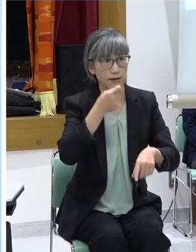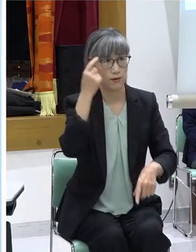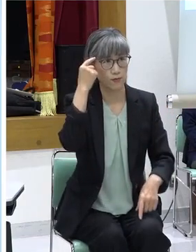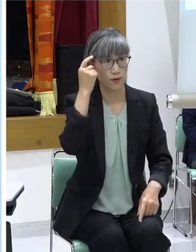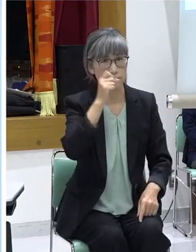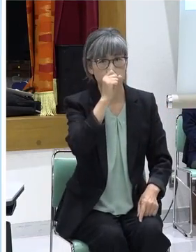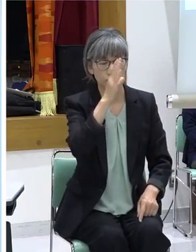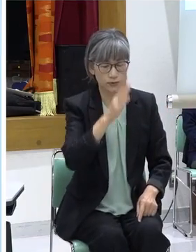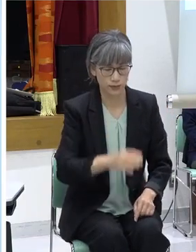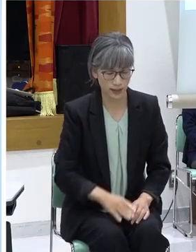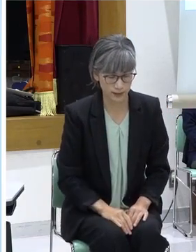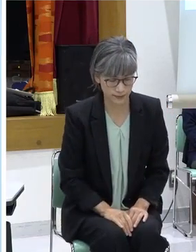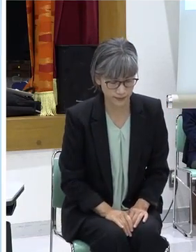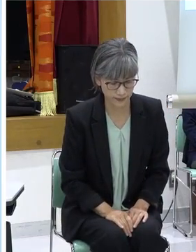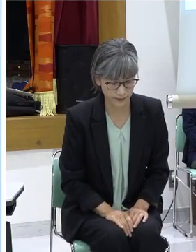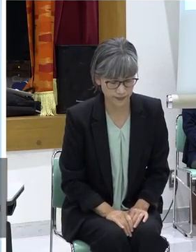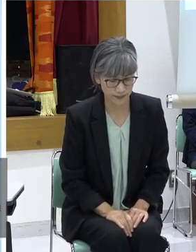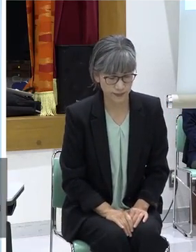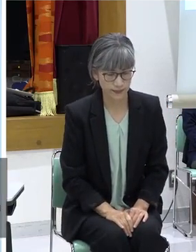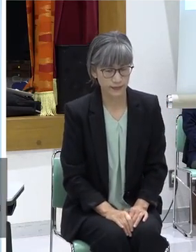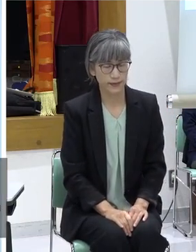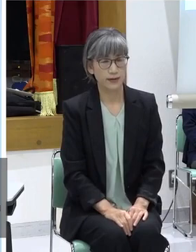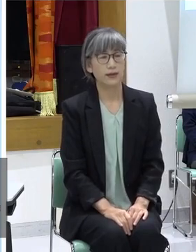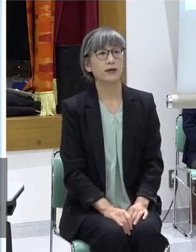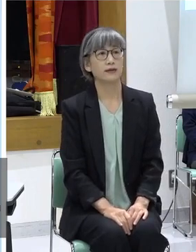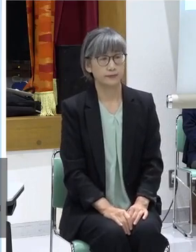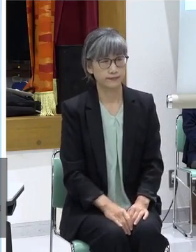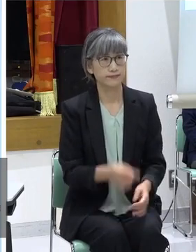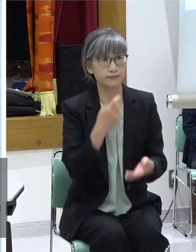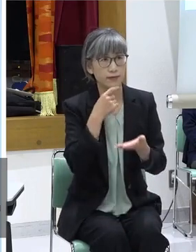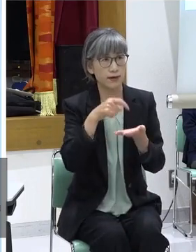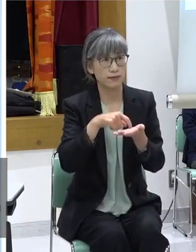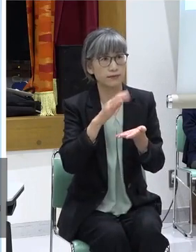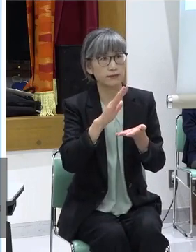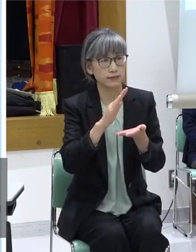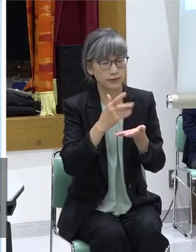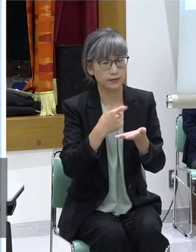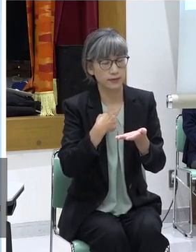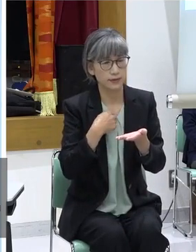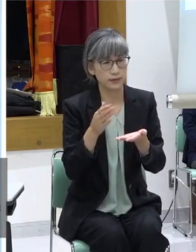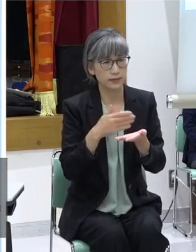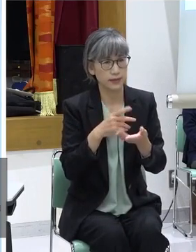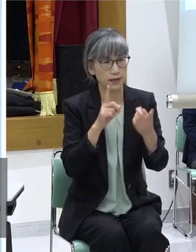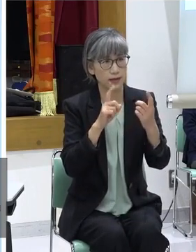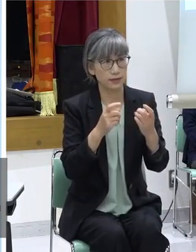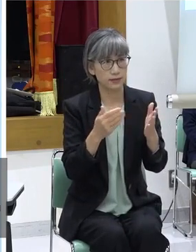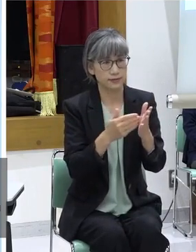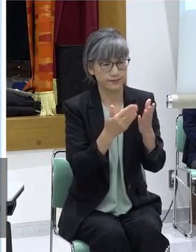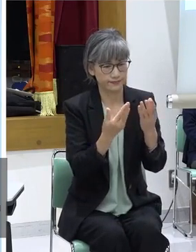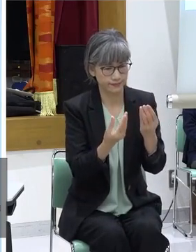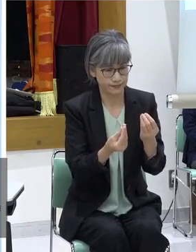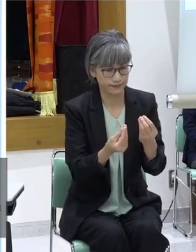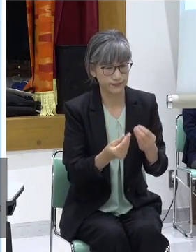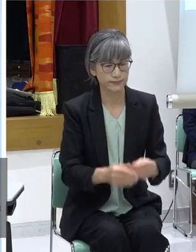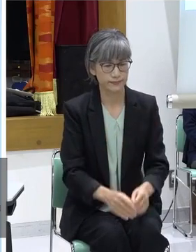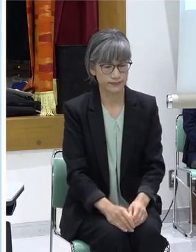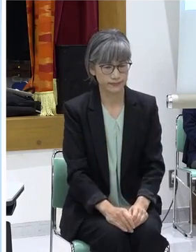ろしくお願いいたします。簡単ではございますが、私からのご挨拶とさせていただきます